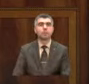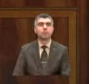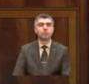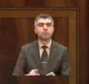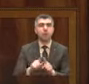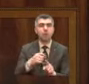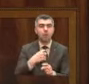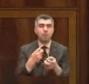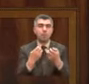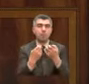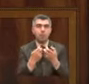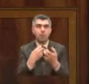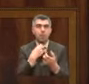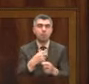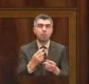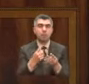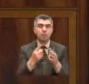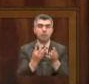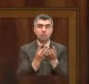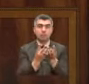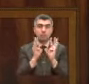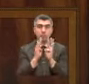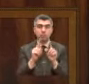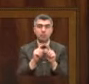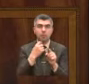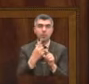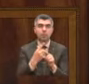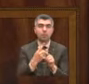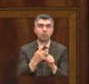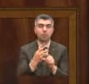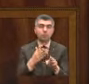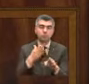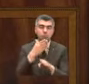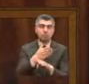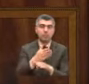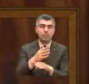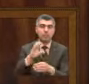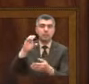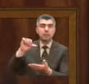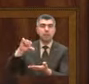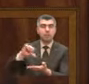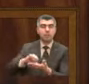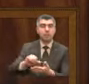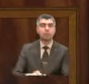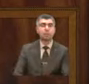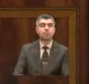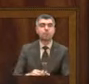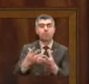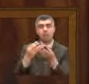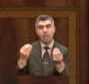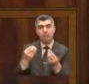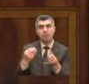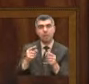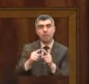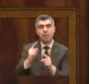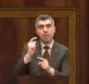سأعطيكم مثال على أنه كاين لجنة استطلاعية اللي غادي تقوم بالمطرح ديال المديونة، وكذلك هناك واحد مجموعة المطارح الأخرى اللي هي في